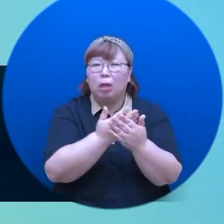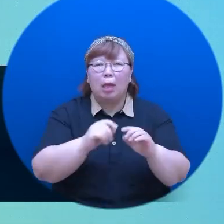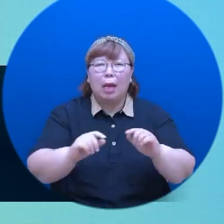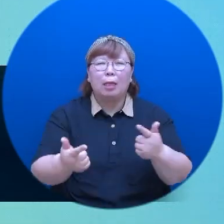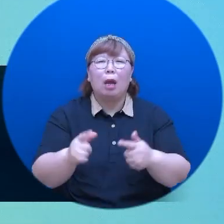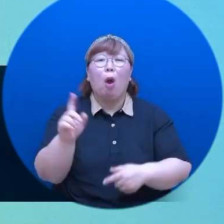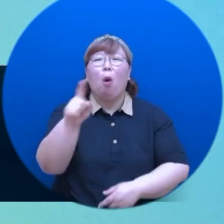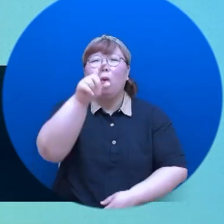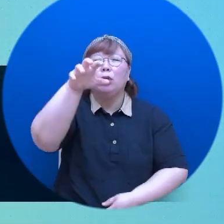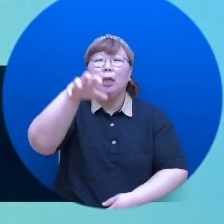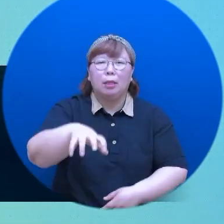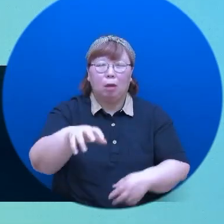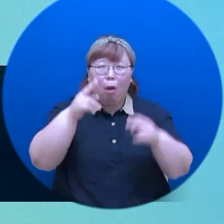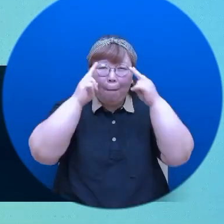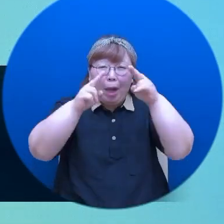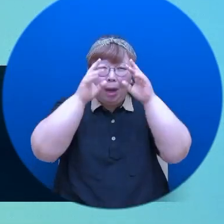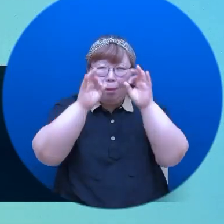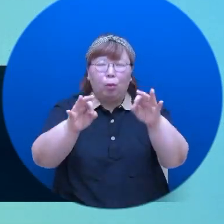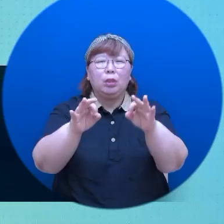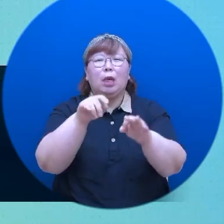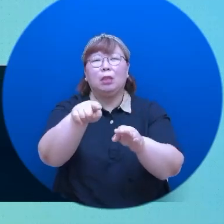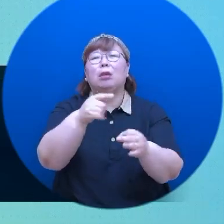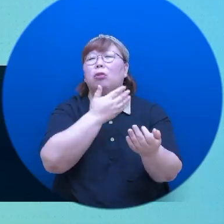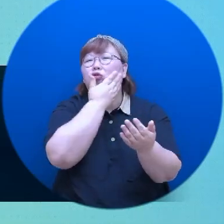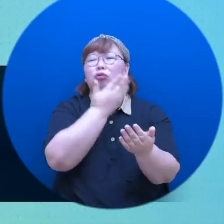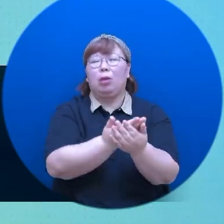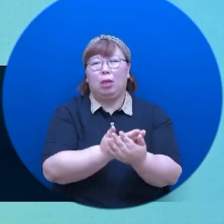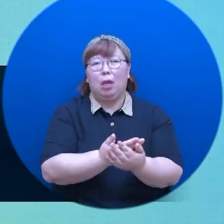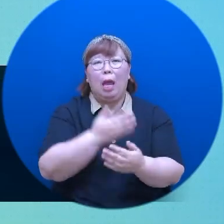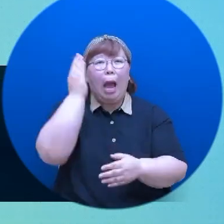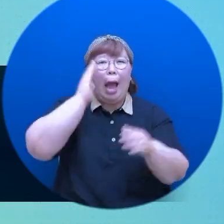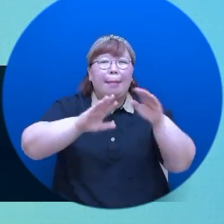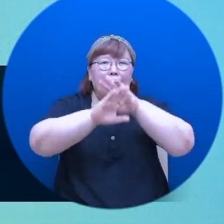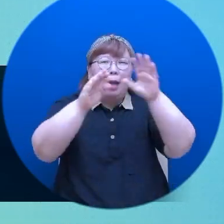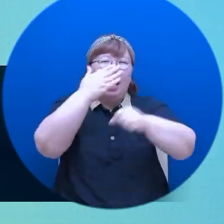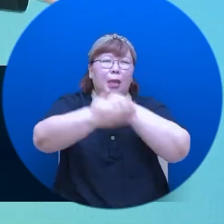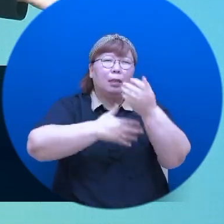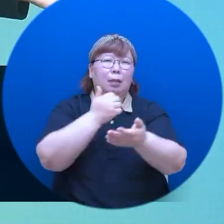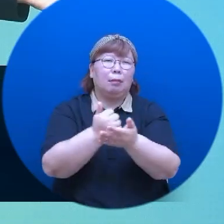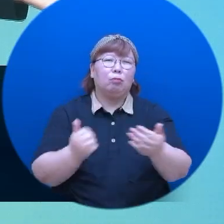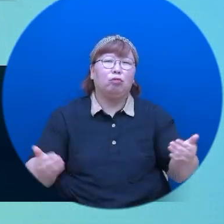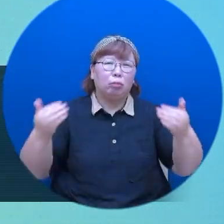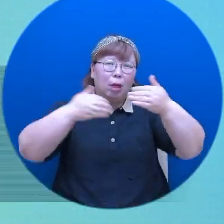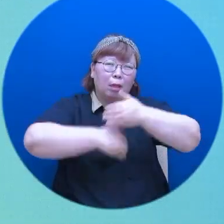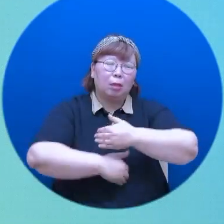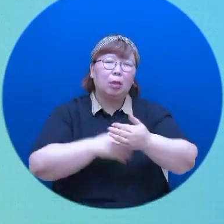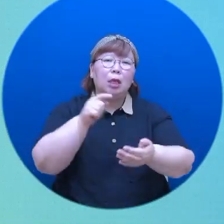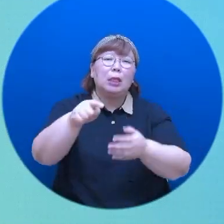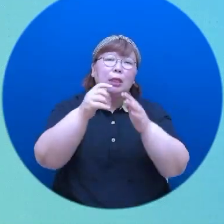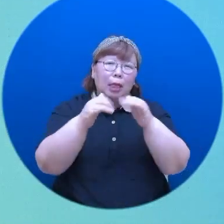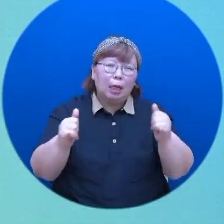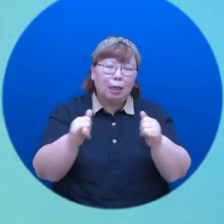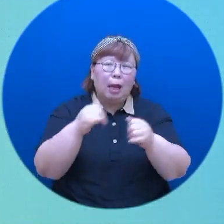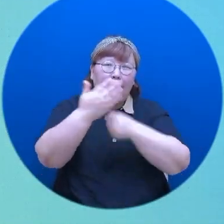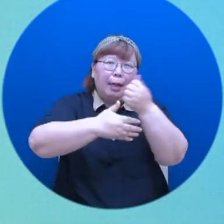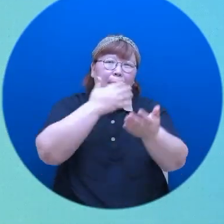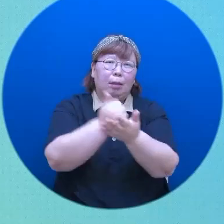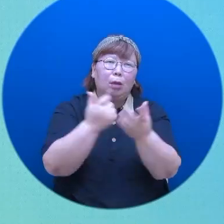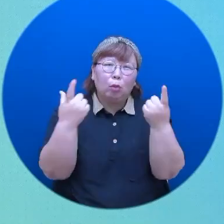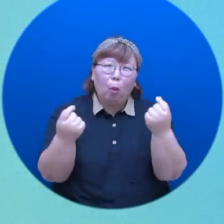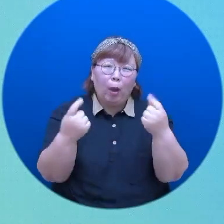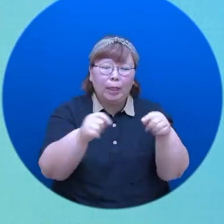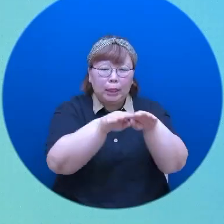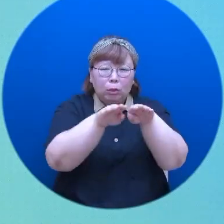어디에서 바라보느냐의 문제라는 것입니다. 하늘의 하나님의 품에 안겨서 그분의 높이에서